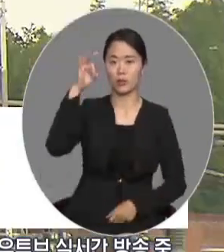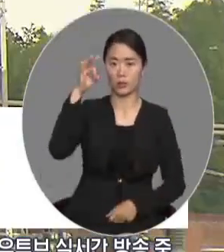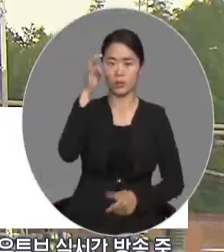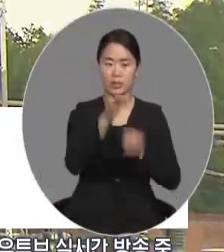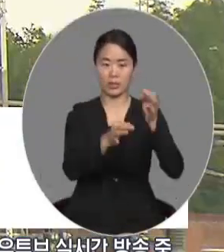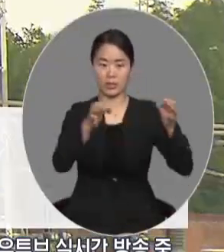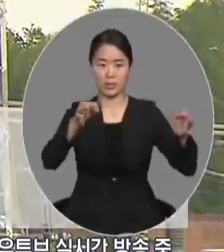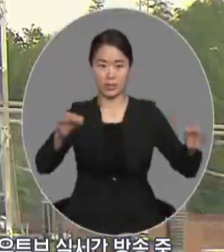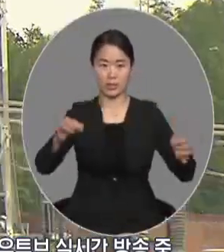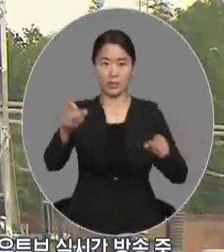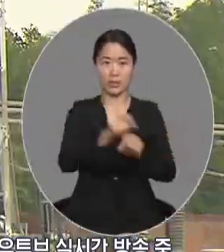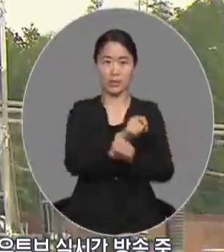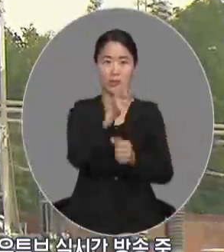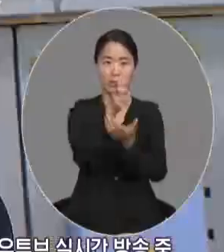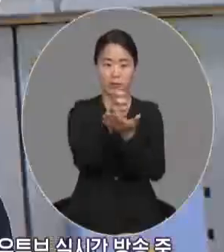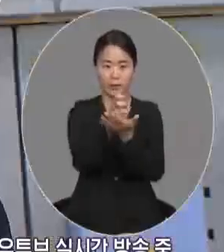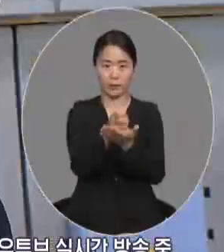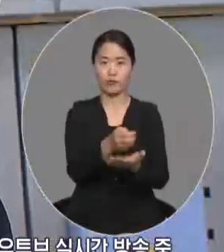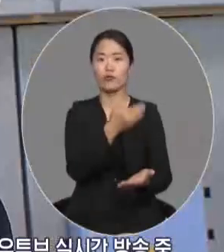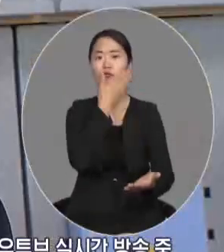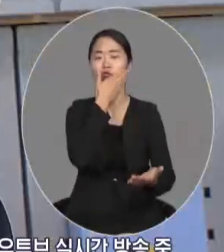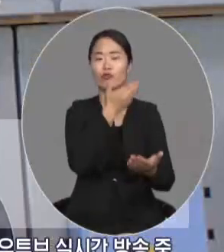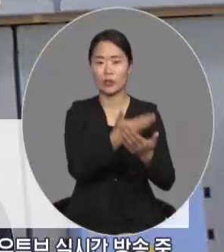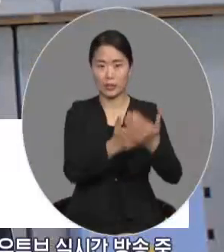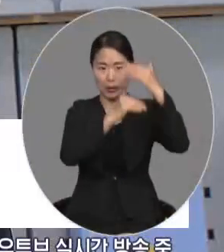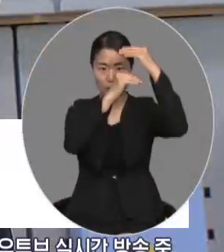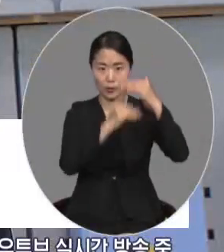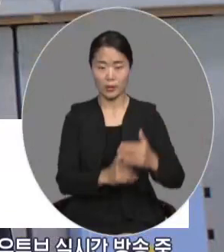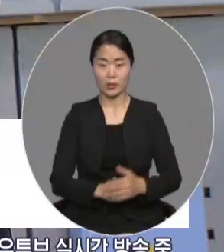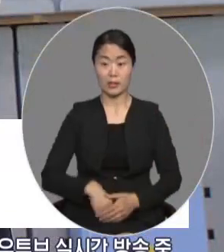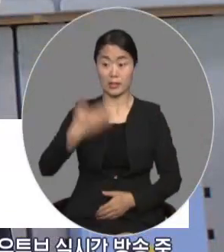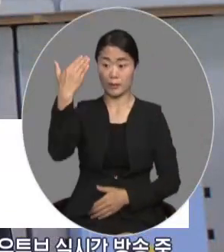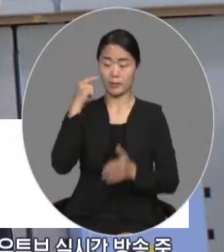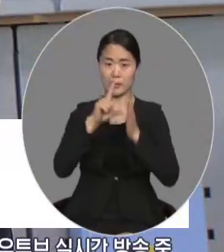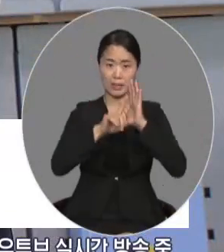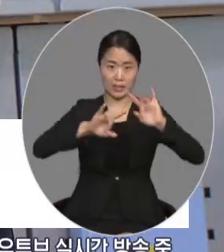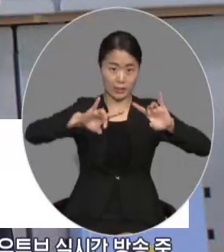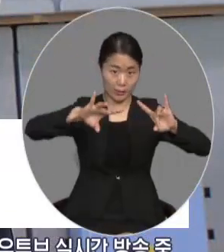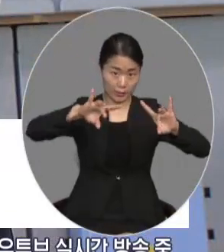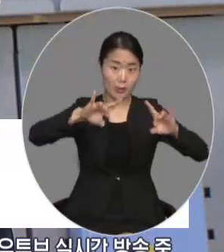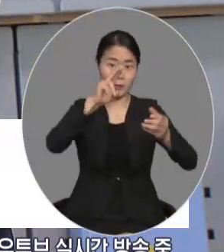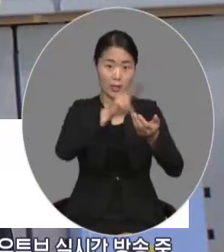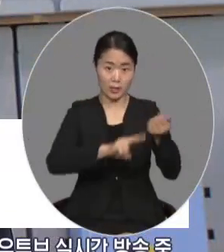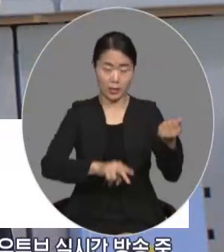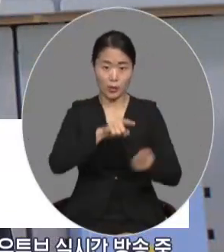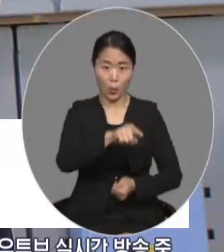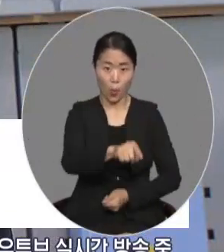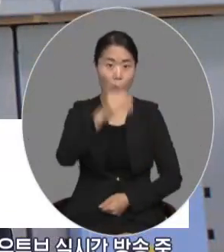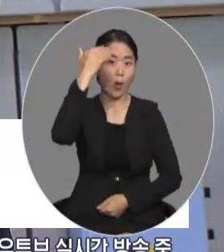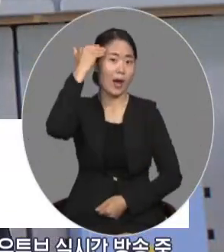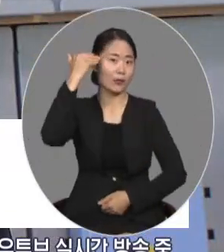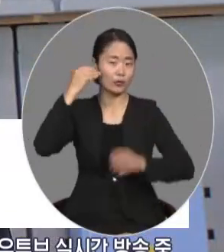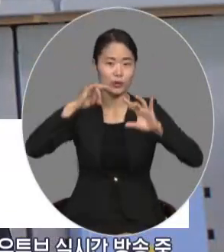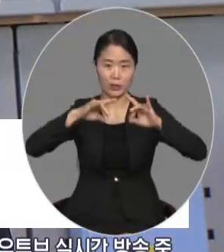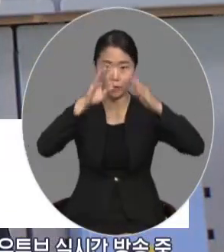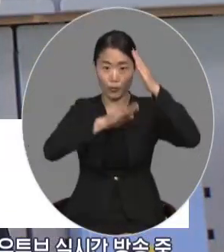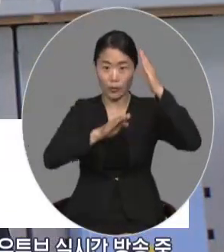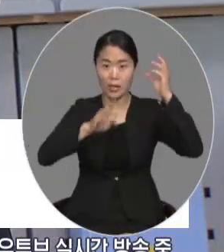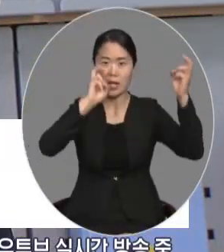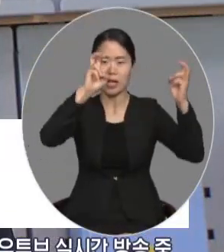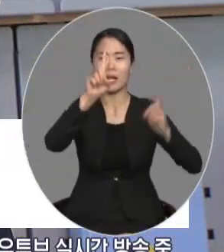게 특별법의 핵심입니다. 기존에는 전력 판매 사업자는 한전만이 유일했는데요.